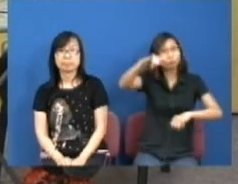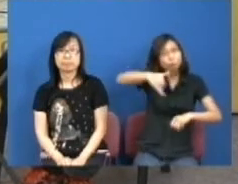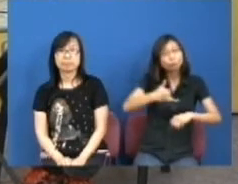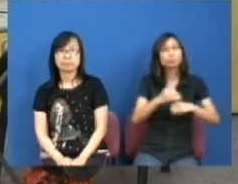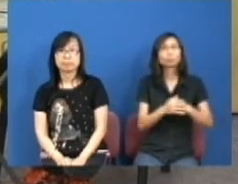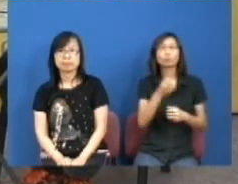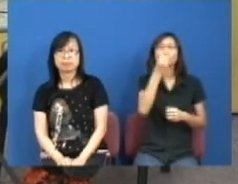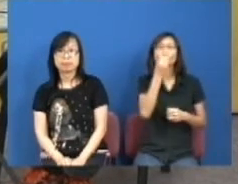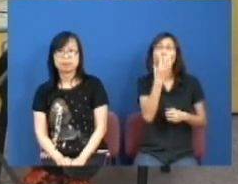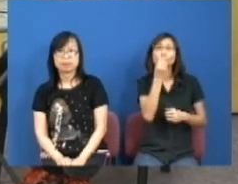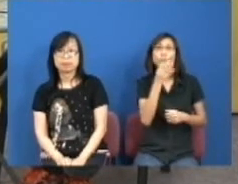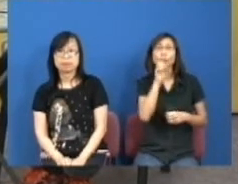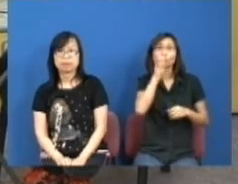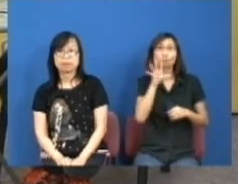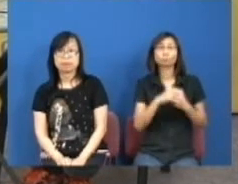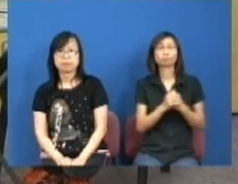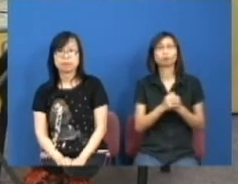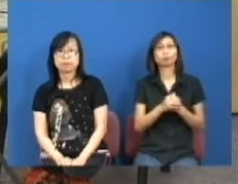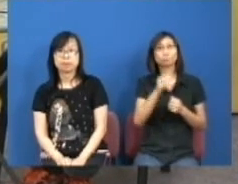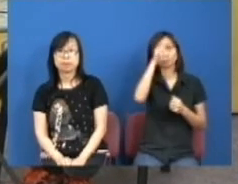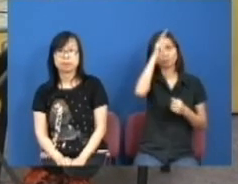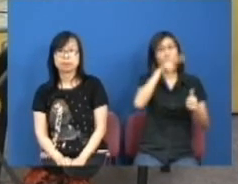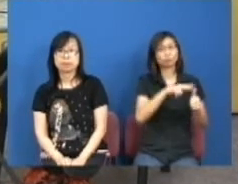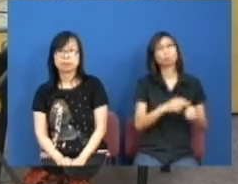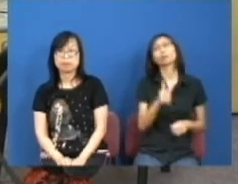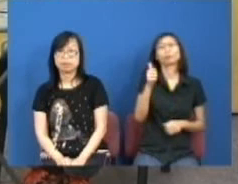講香港政治、啊、或者公民社會，那又或者多謝